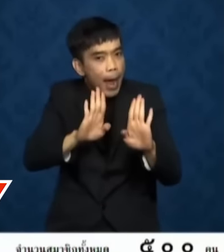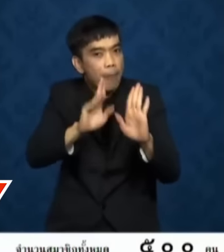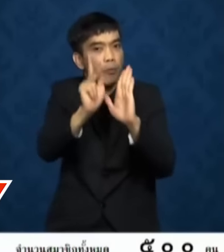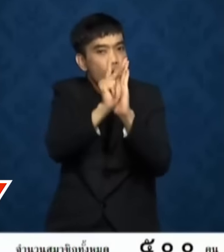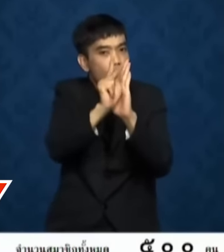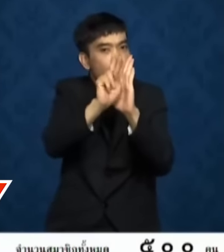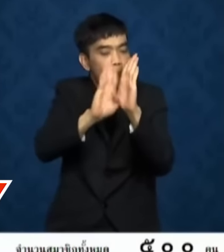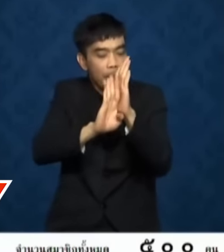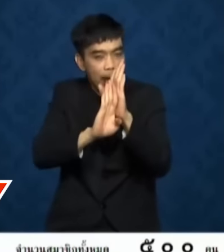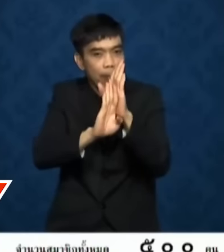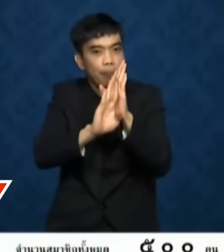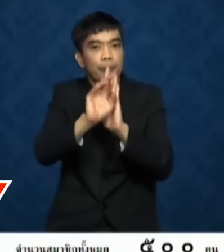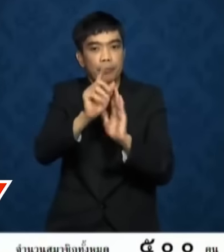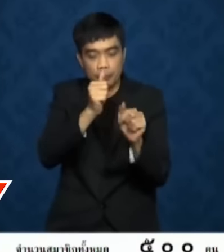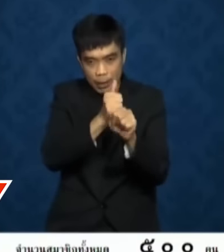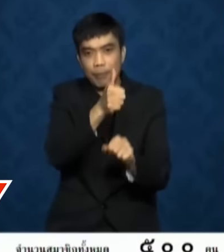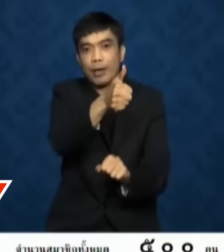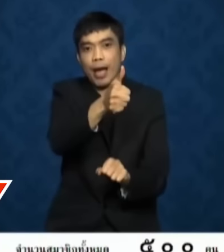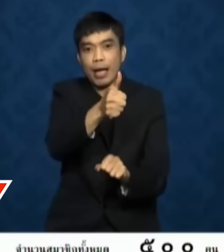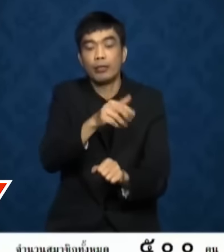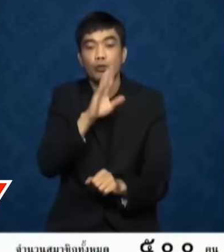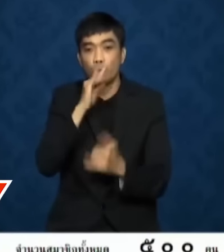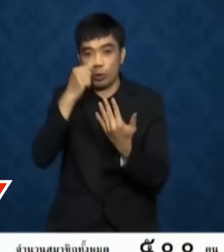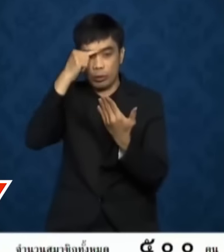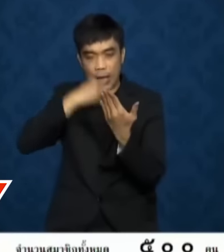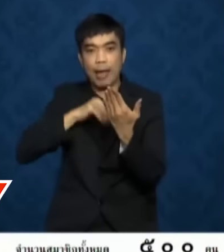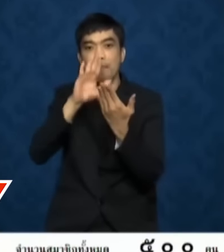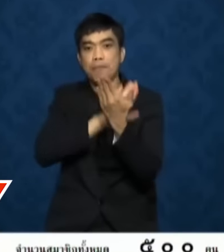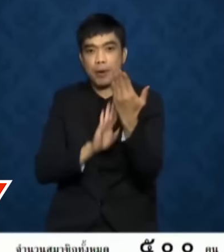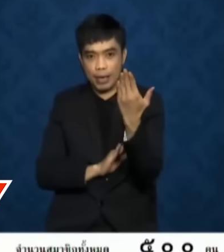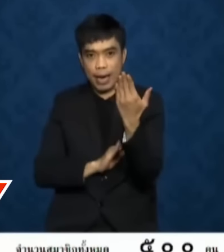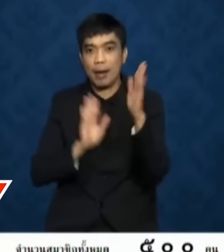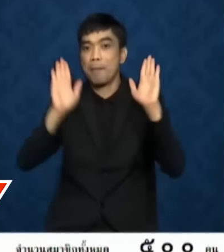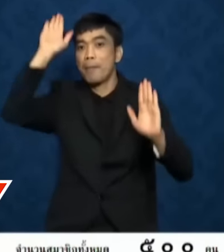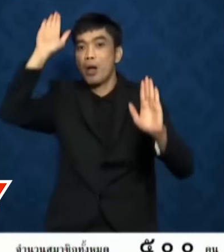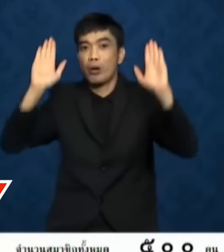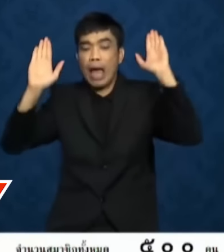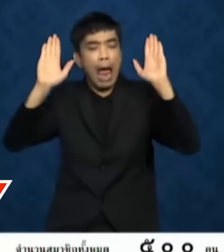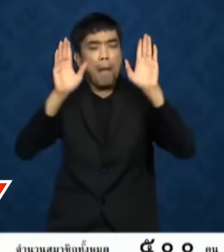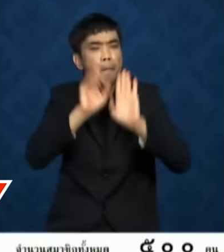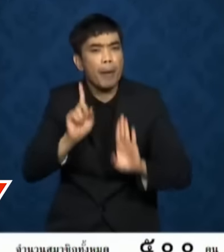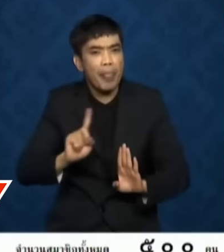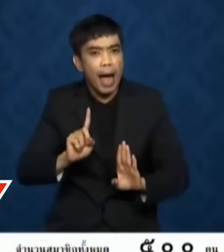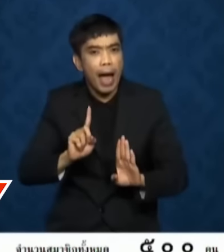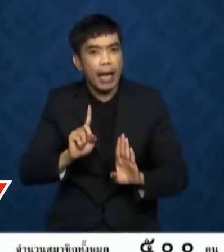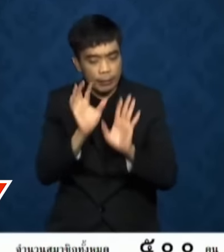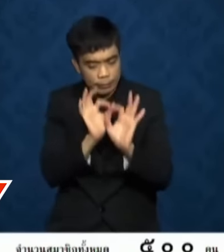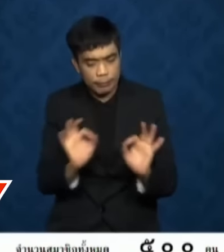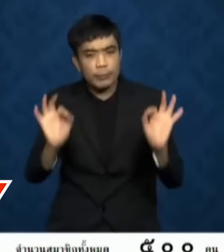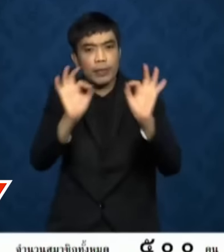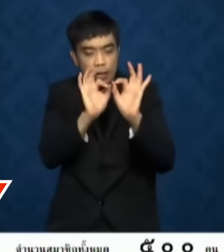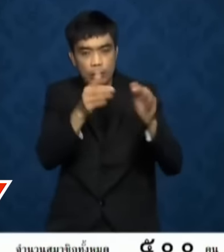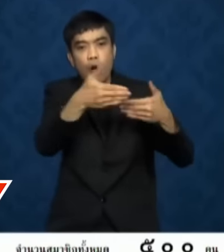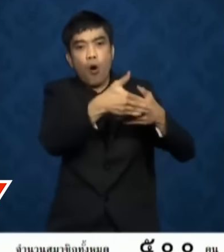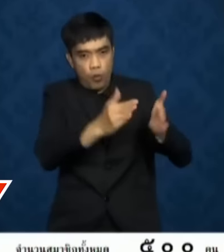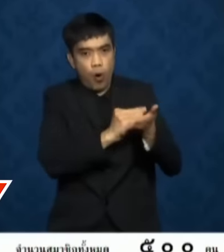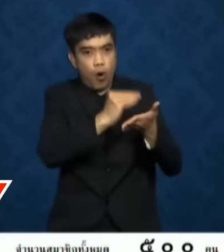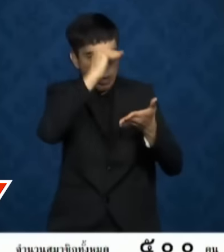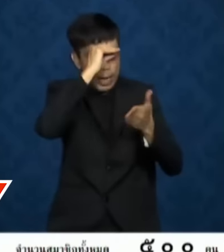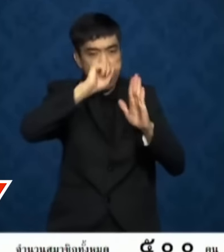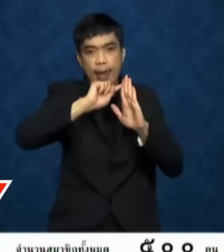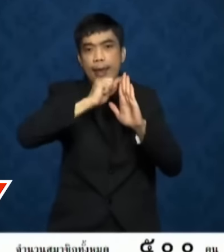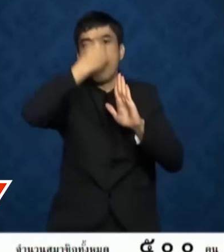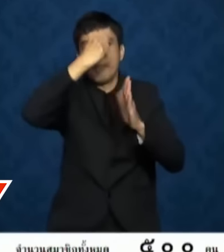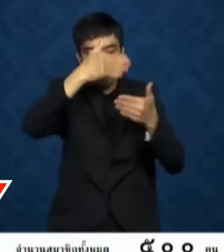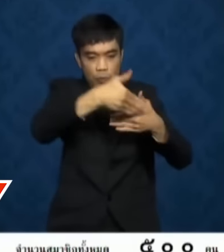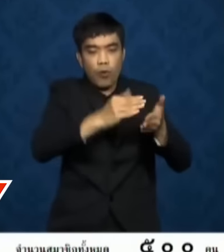ประชาธิปไตยของประเทศเราจะเป็นอย่างไรความจริงแล้วความเป็นประชาธิปไตยในห้องเรียนเราเนี่ยครับจะเป็นทั้งกระจกสะท้อนสังคมและตะเกียง